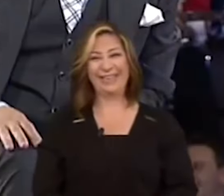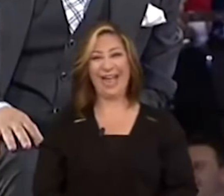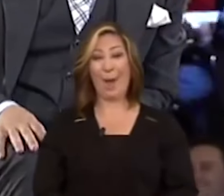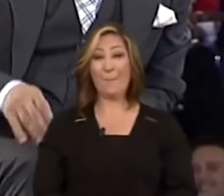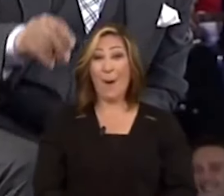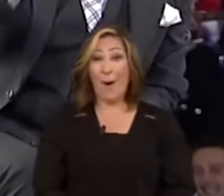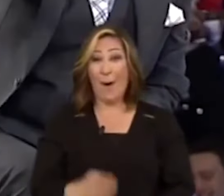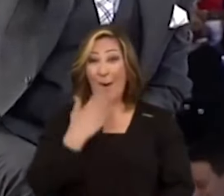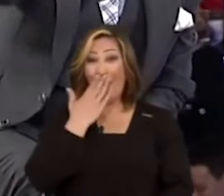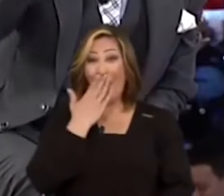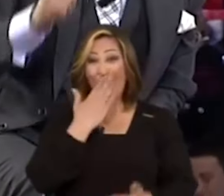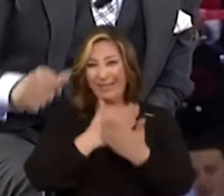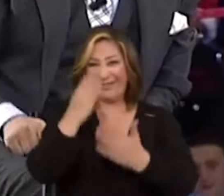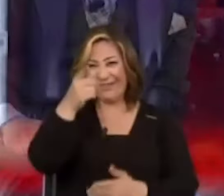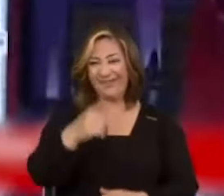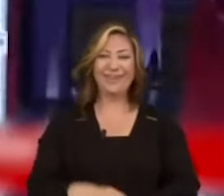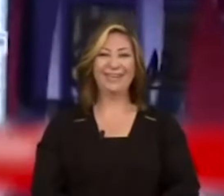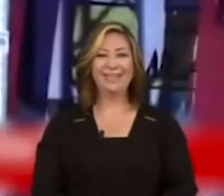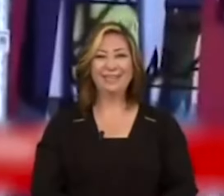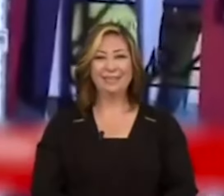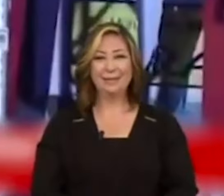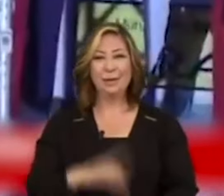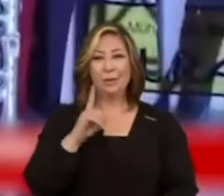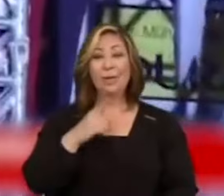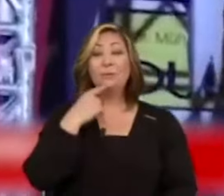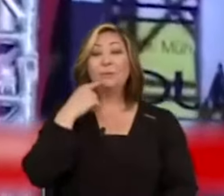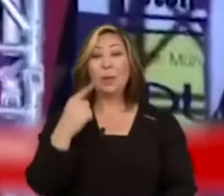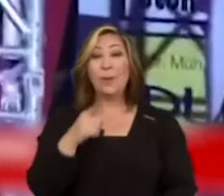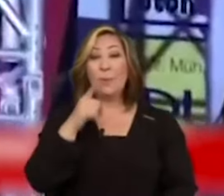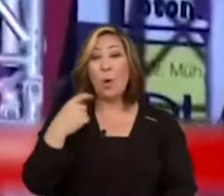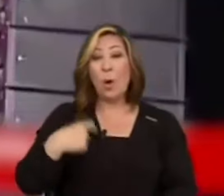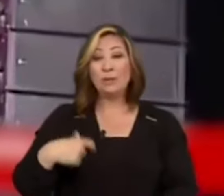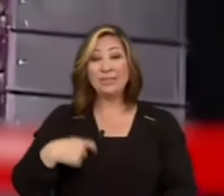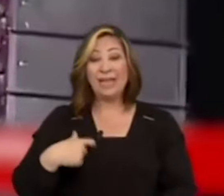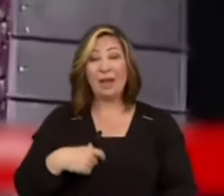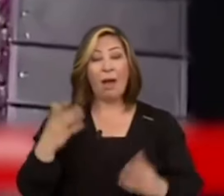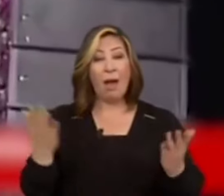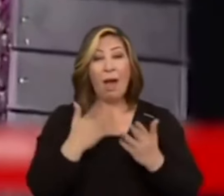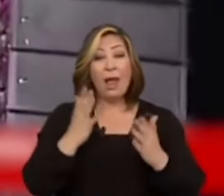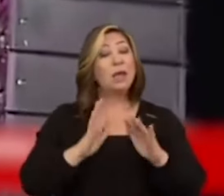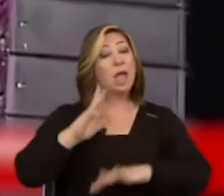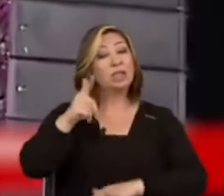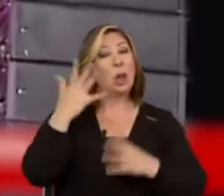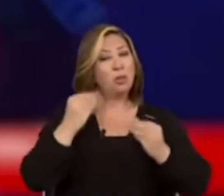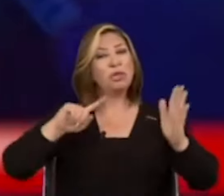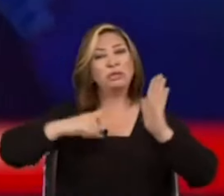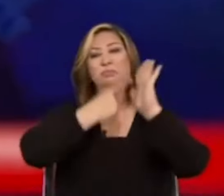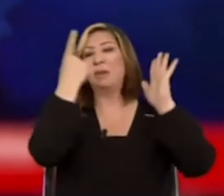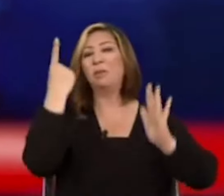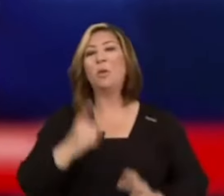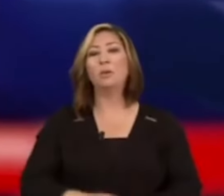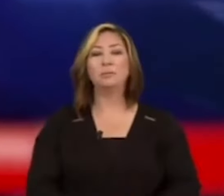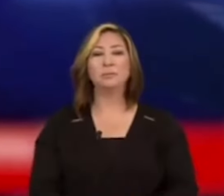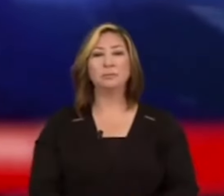Abo! Devam. Oradan söylemen bu özelliğinin hala geçerli olduğunu ispatlıyor.